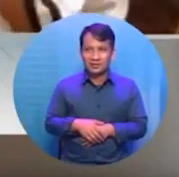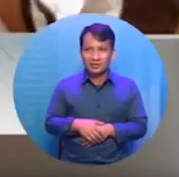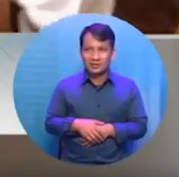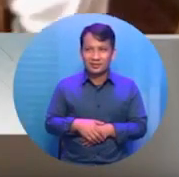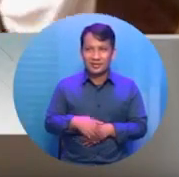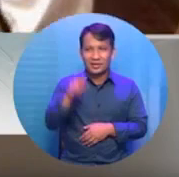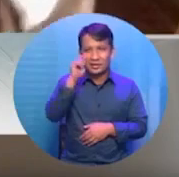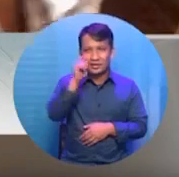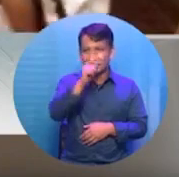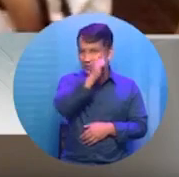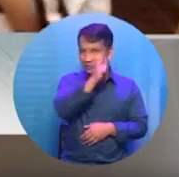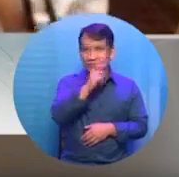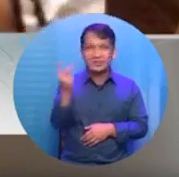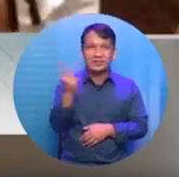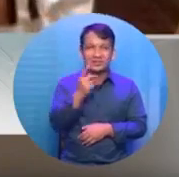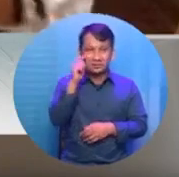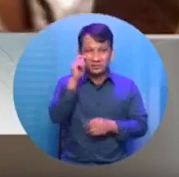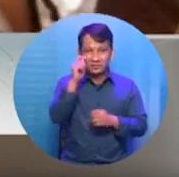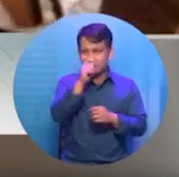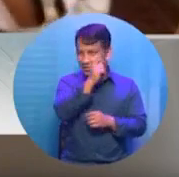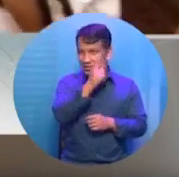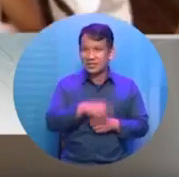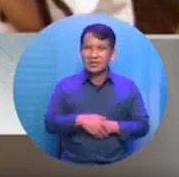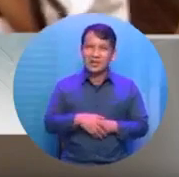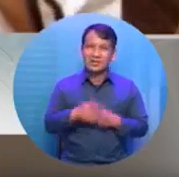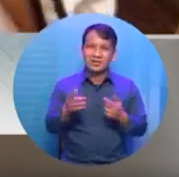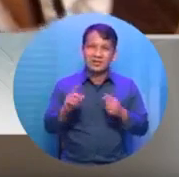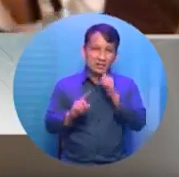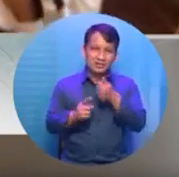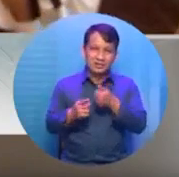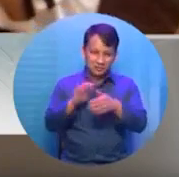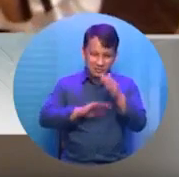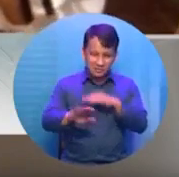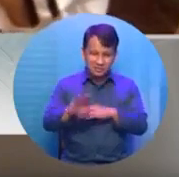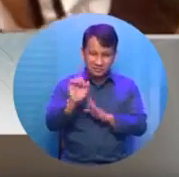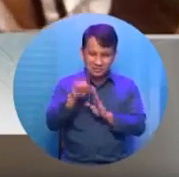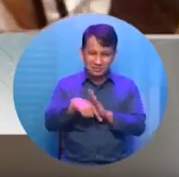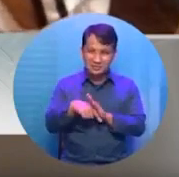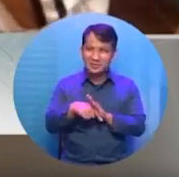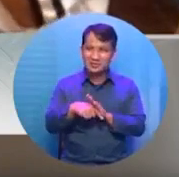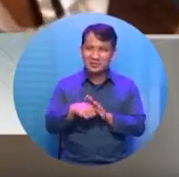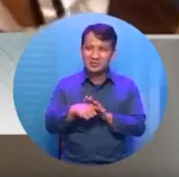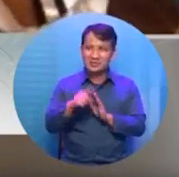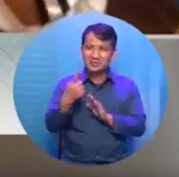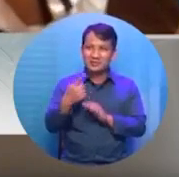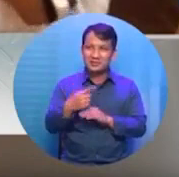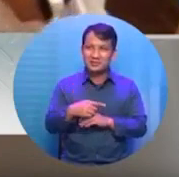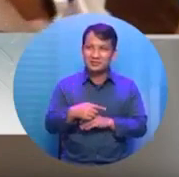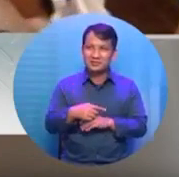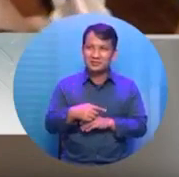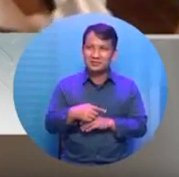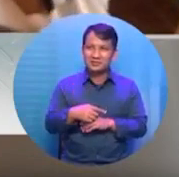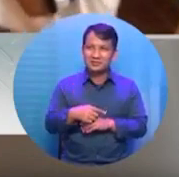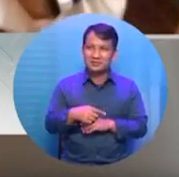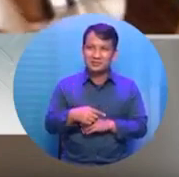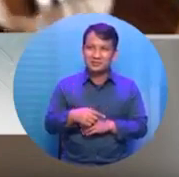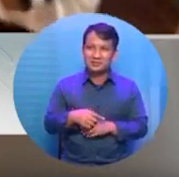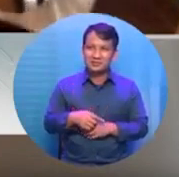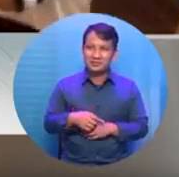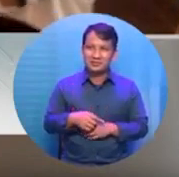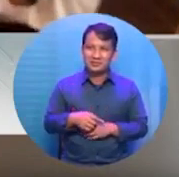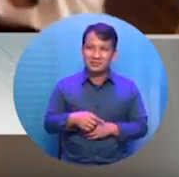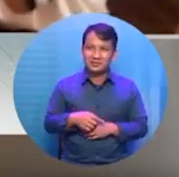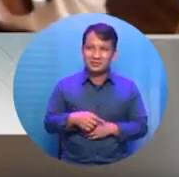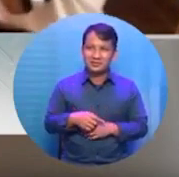Kambal? Aba! Ah, sige, sino yung nauna ng isang minuto? Ako po! Ikaw, ang pangalan